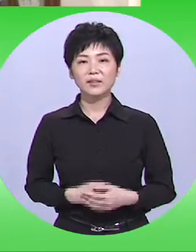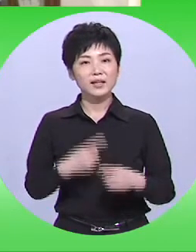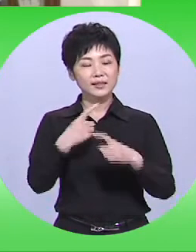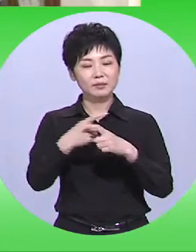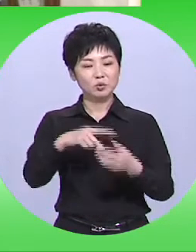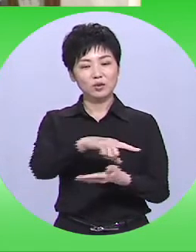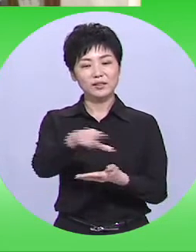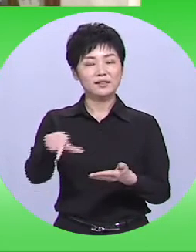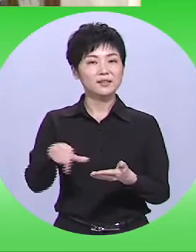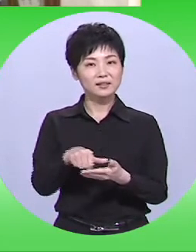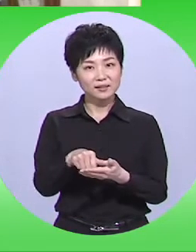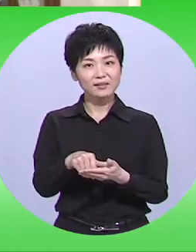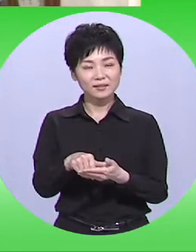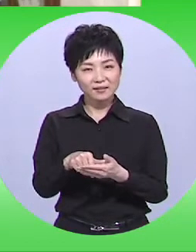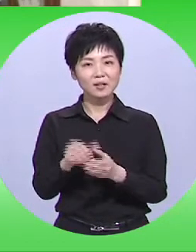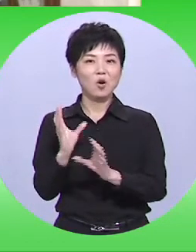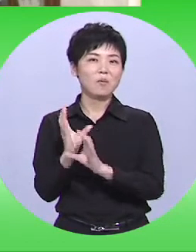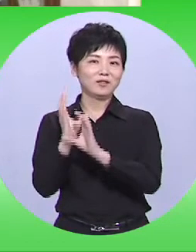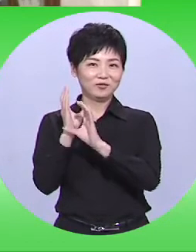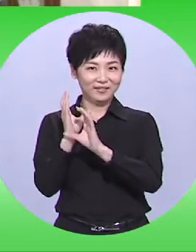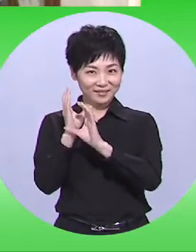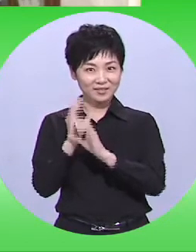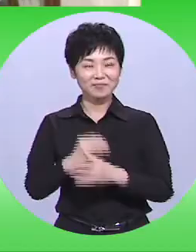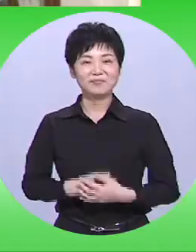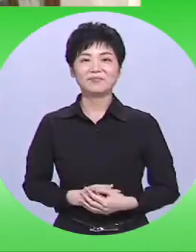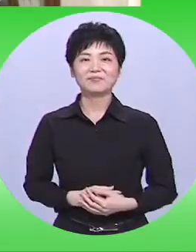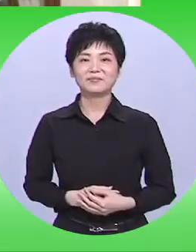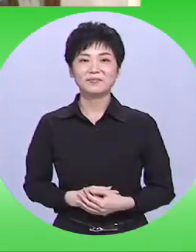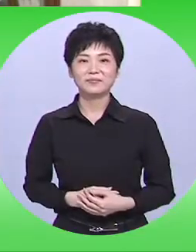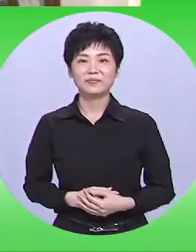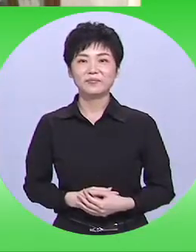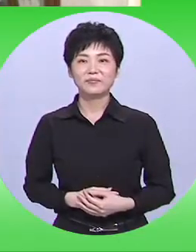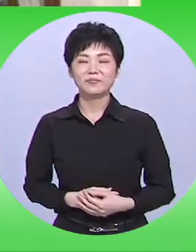秩父寺に春を告げるお祭りが行われました。